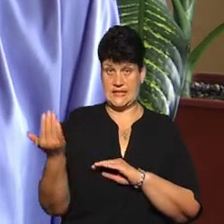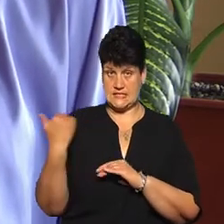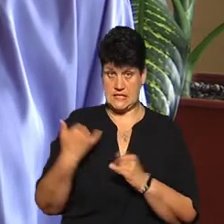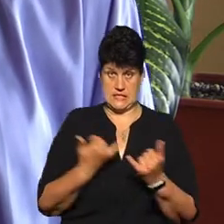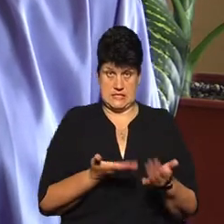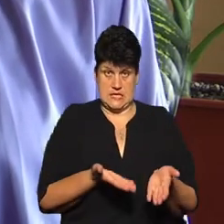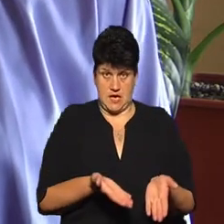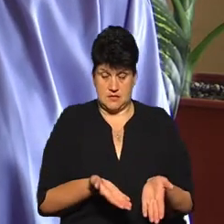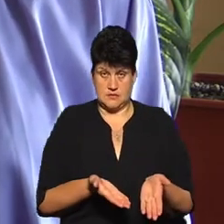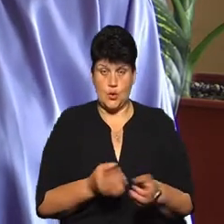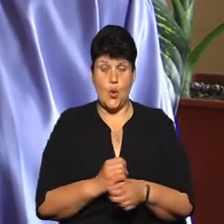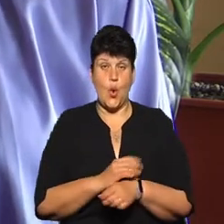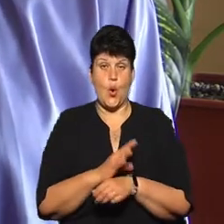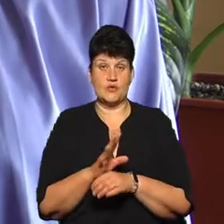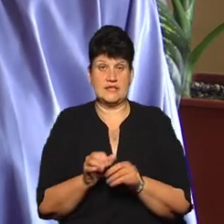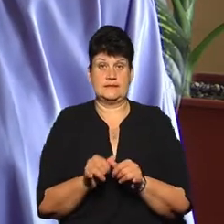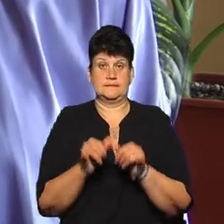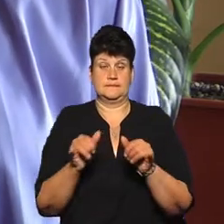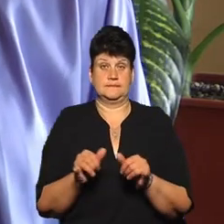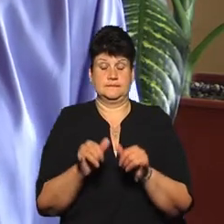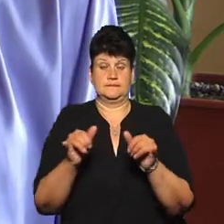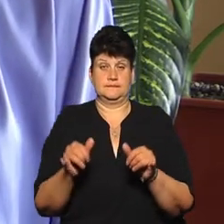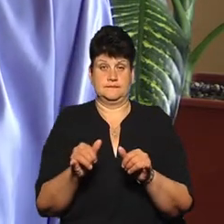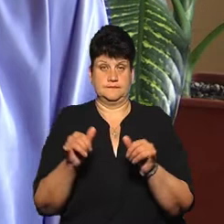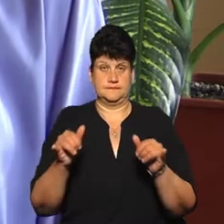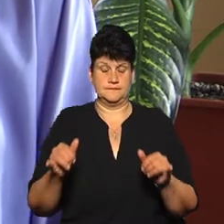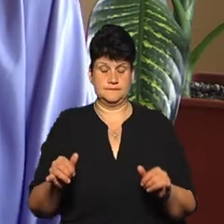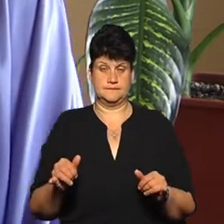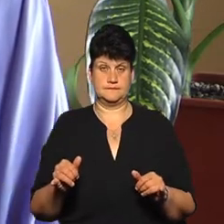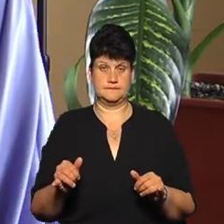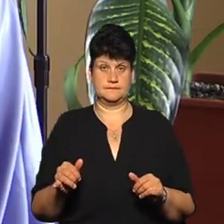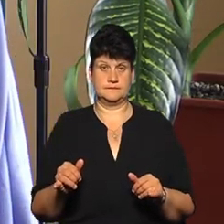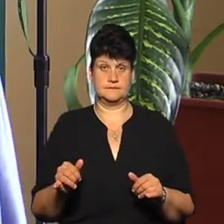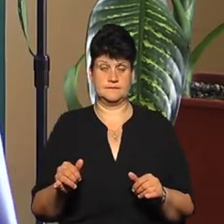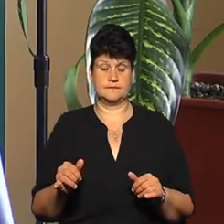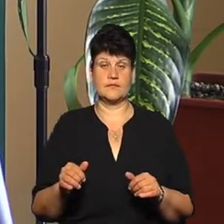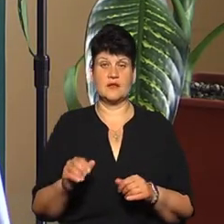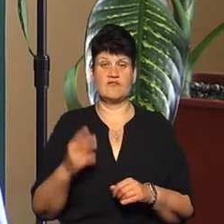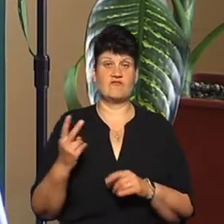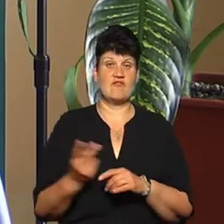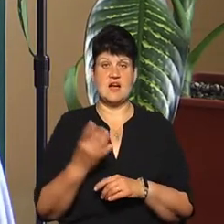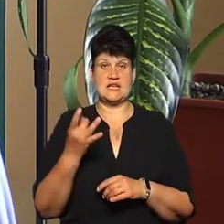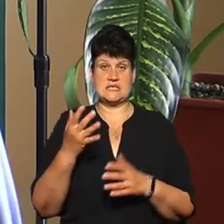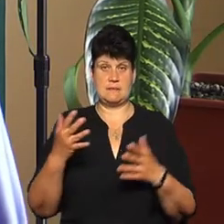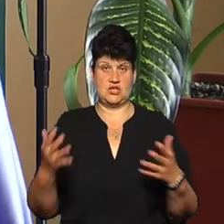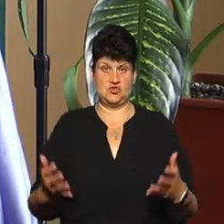зараз, то коронавірус зріс, випадки захворюваності на коронавірус зріс в 2 рази більше.